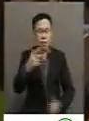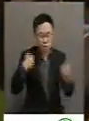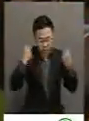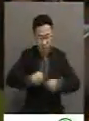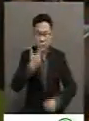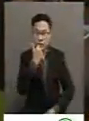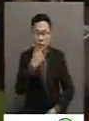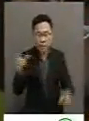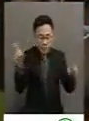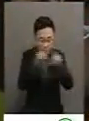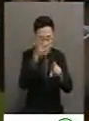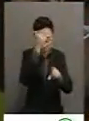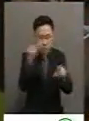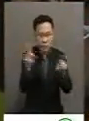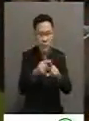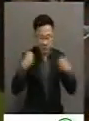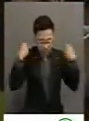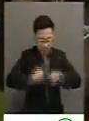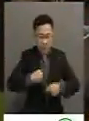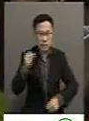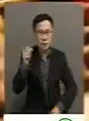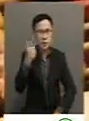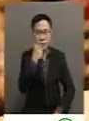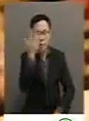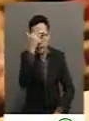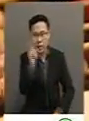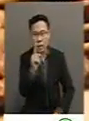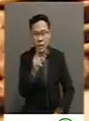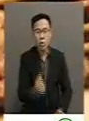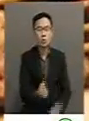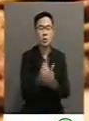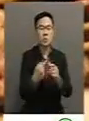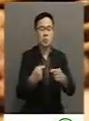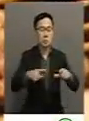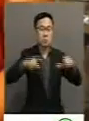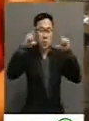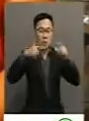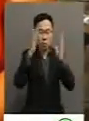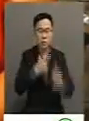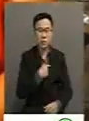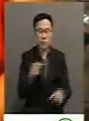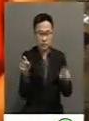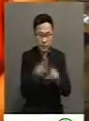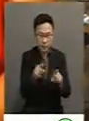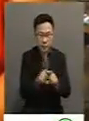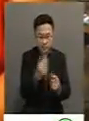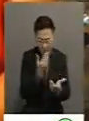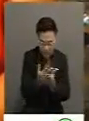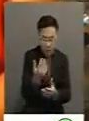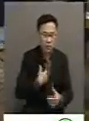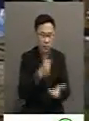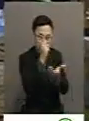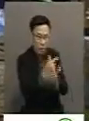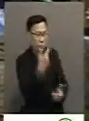าละวันแบบนี้ด้วยนะครับเป็นไก่ทองขออภัยคุณผู้ชมครับเป็นไก่ทองนะครับก็บอกว่าเป็นการสร้างสีสันในการขายและคนก็ชอบคือบางคนนอกจากมาซื้อมาถ่